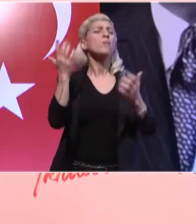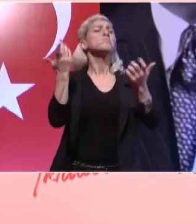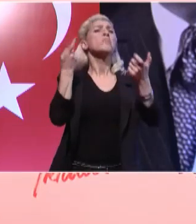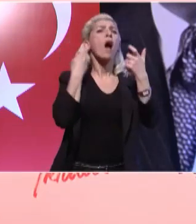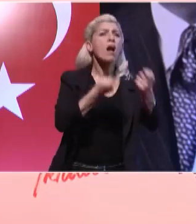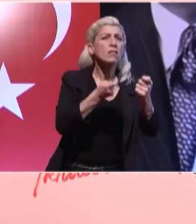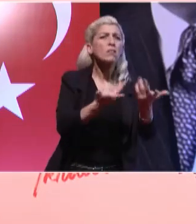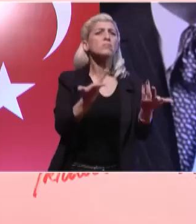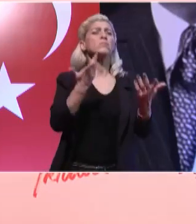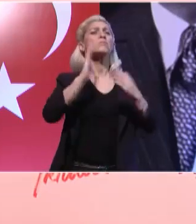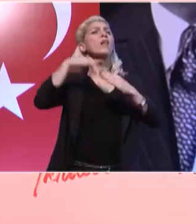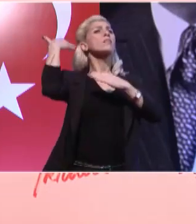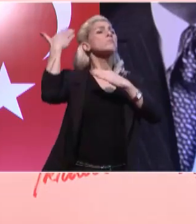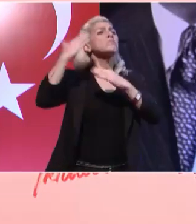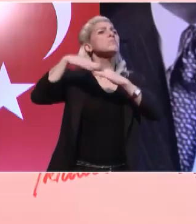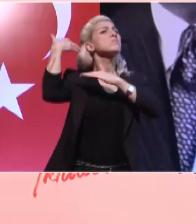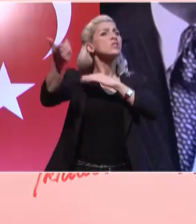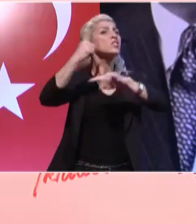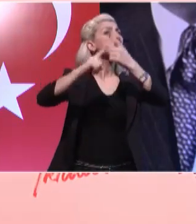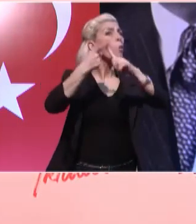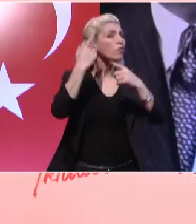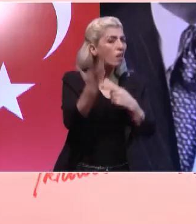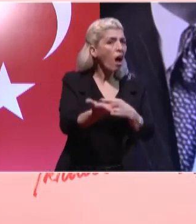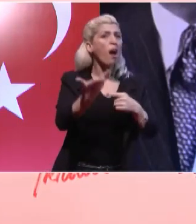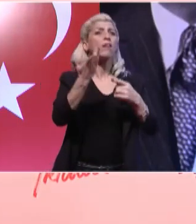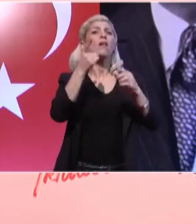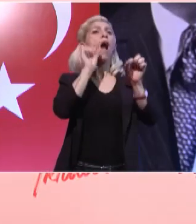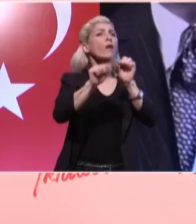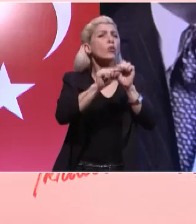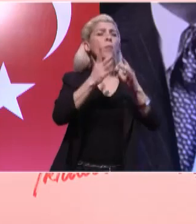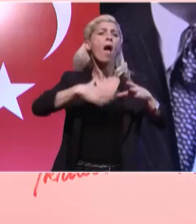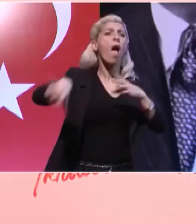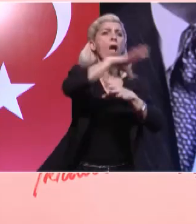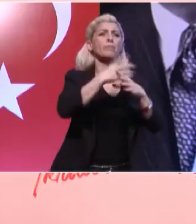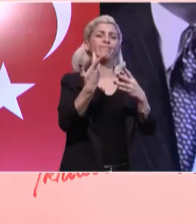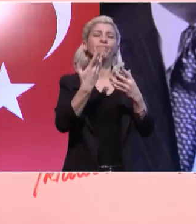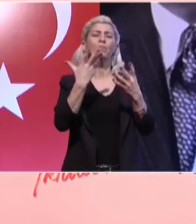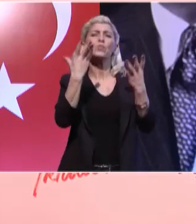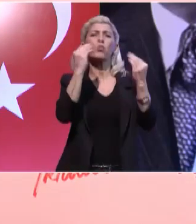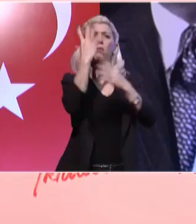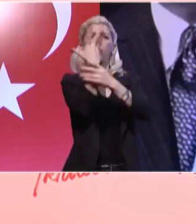Eğitimde de, dış politikada da, ekonomide de, her alanda gidiyor.